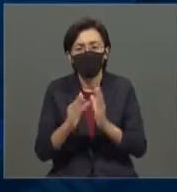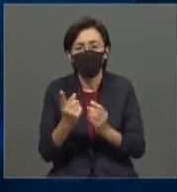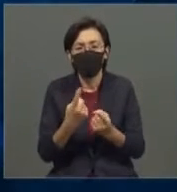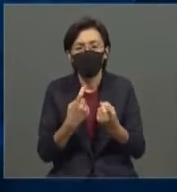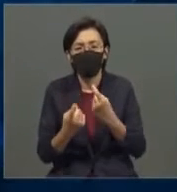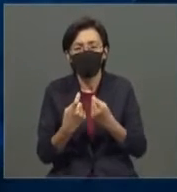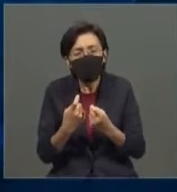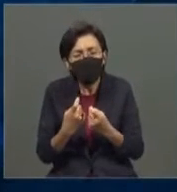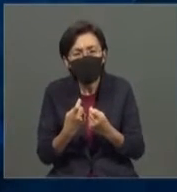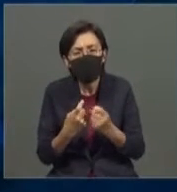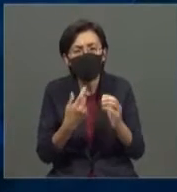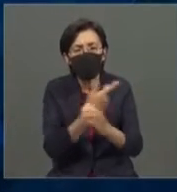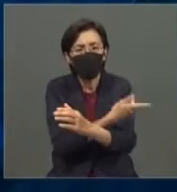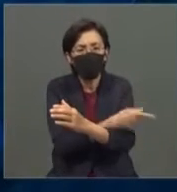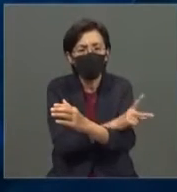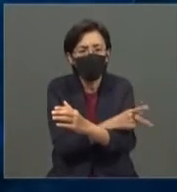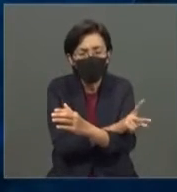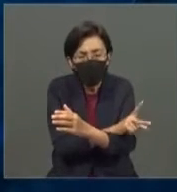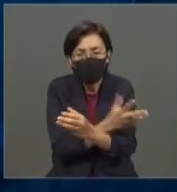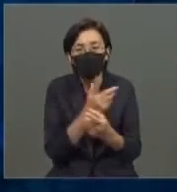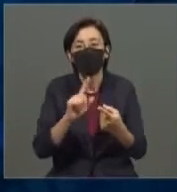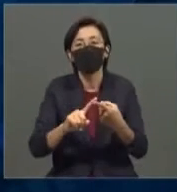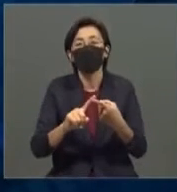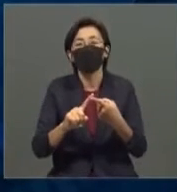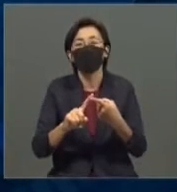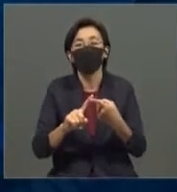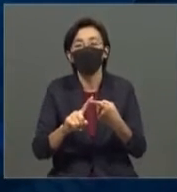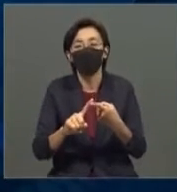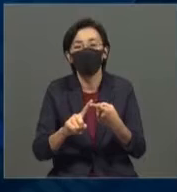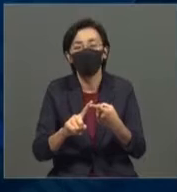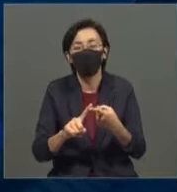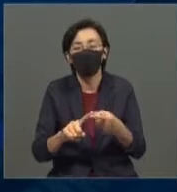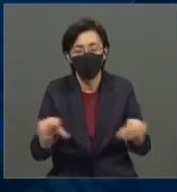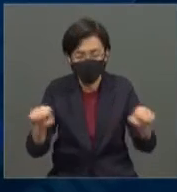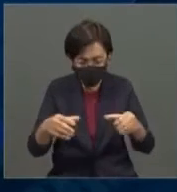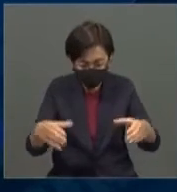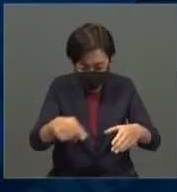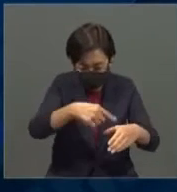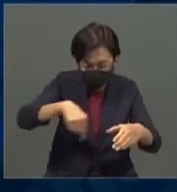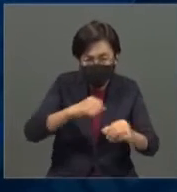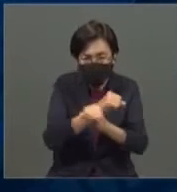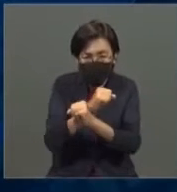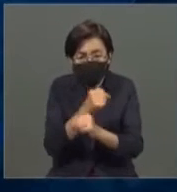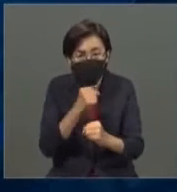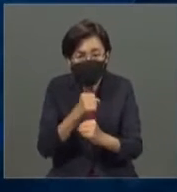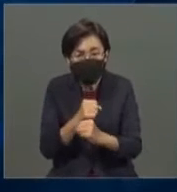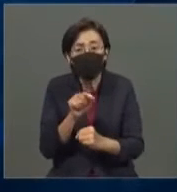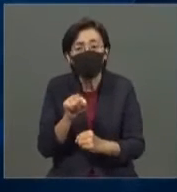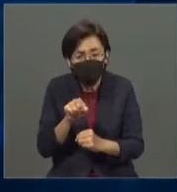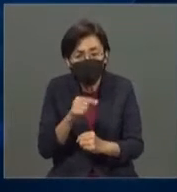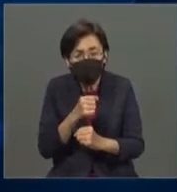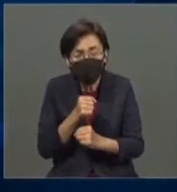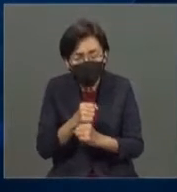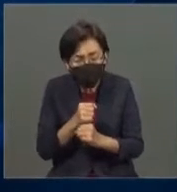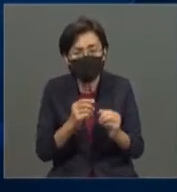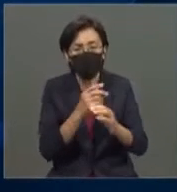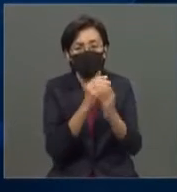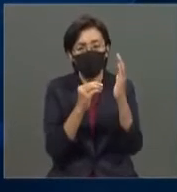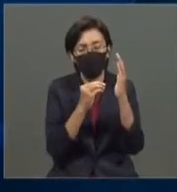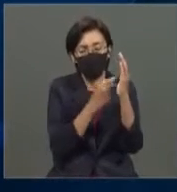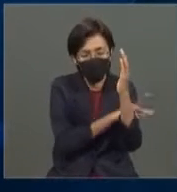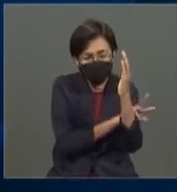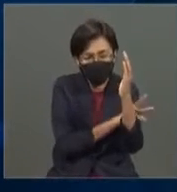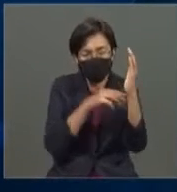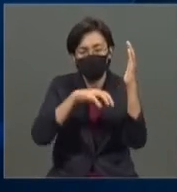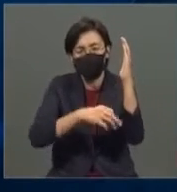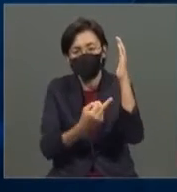ามว่าอ้าวภูเก็ตโมเดลนะครับเรื่องของแซนด์บ็อกซ์ทั้งหลายเนี่ยยังทำกันอยู่ไหมทั้งภูเก็ตแล้วจะไปส